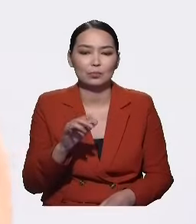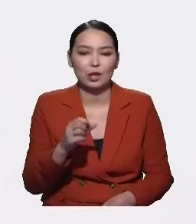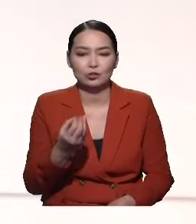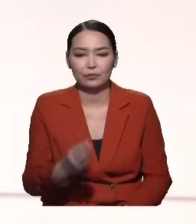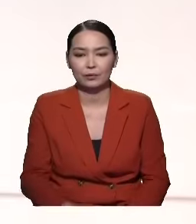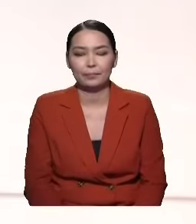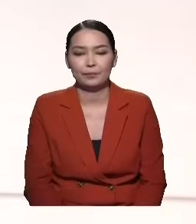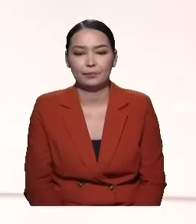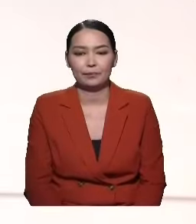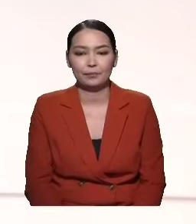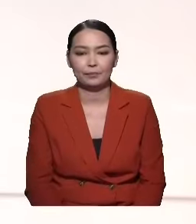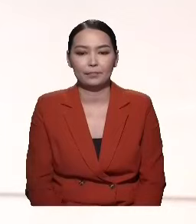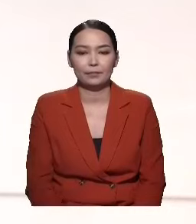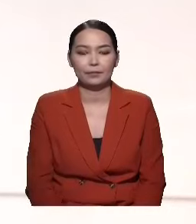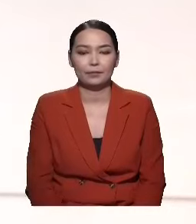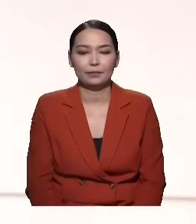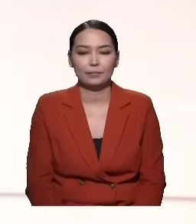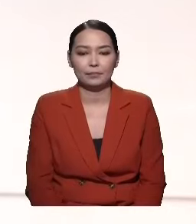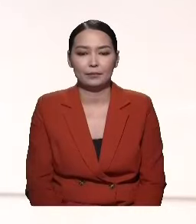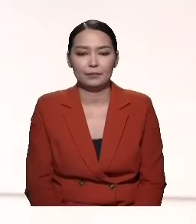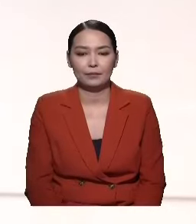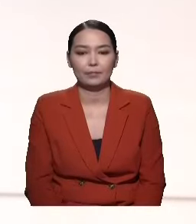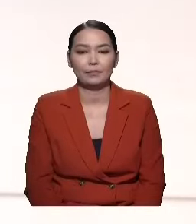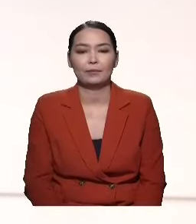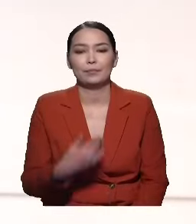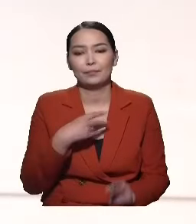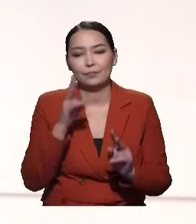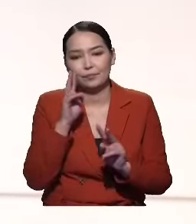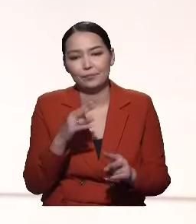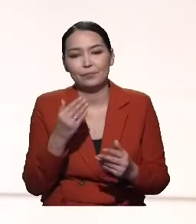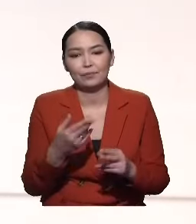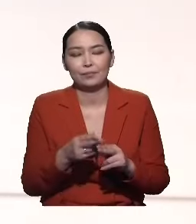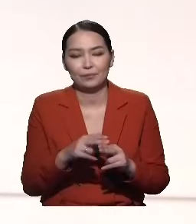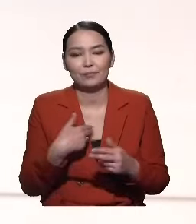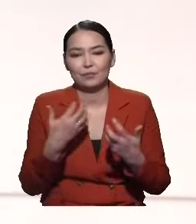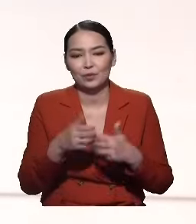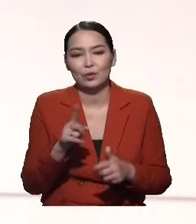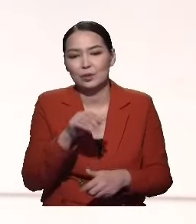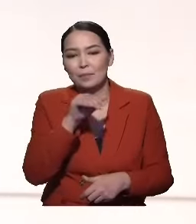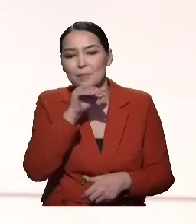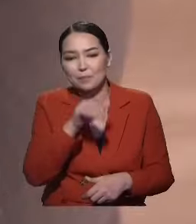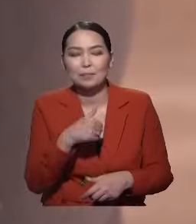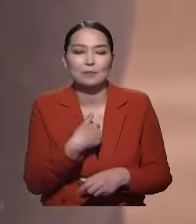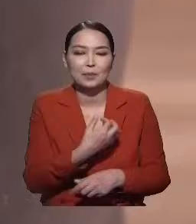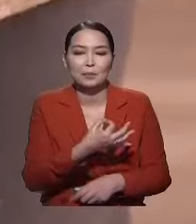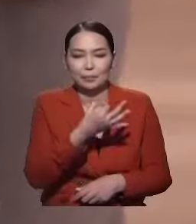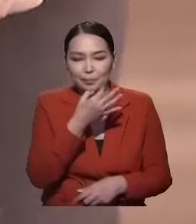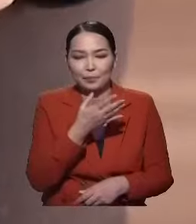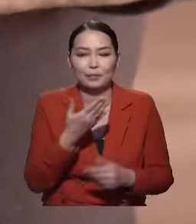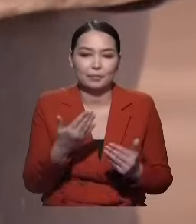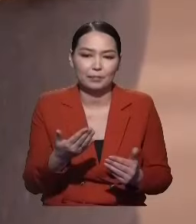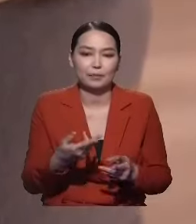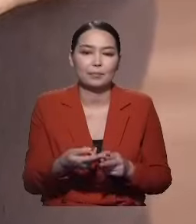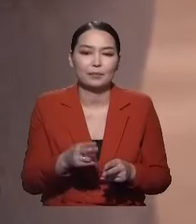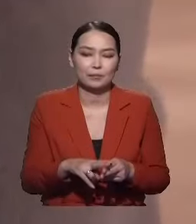ним очень классно поладили, и он, вел себя очень профессионально. Мне понравилось. Каждую сцену